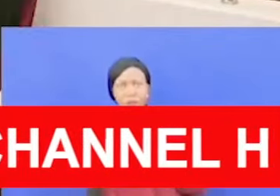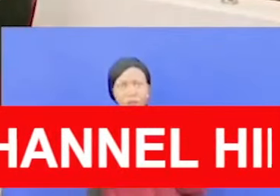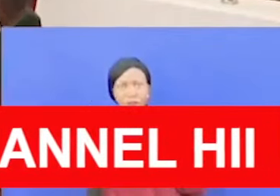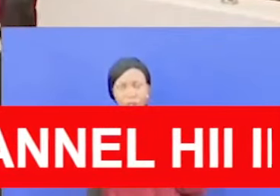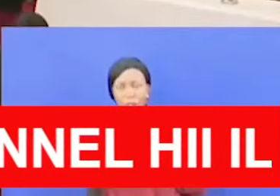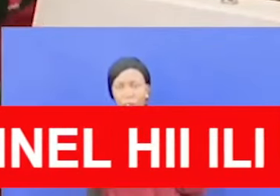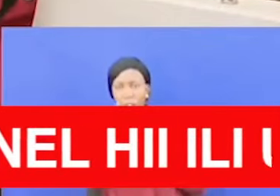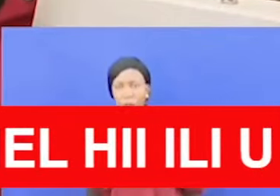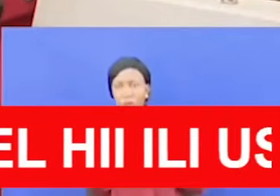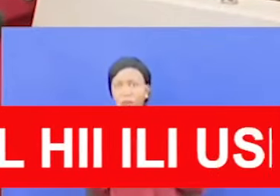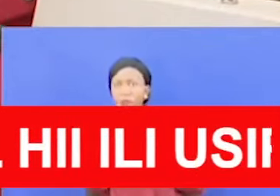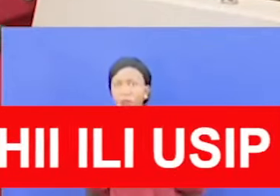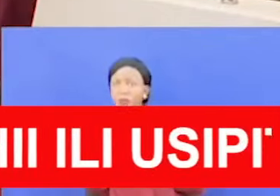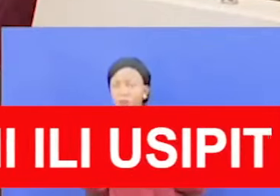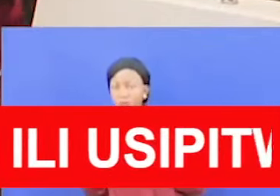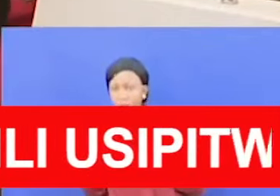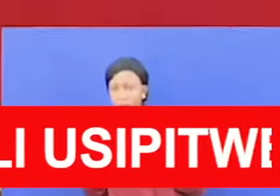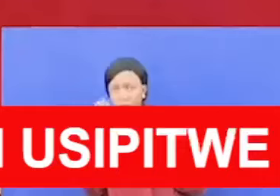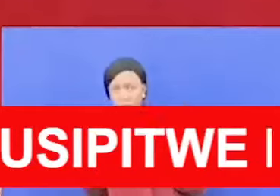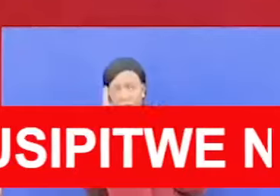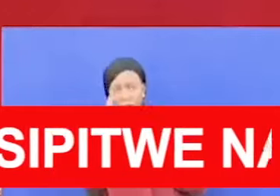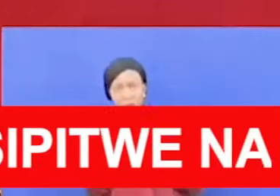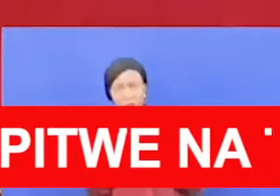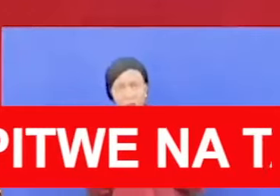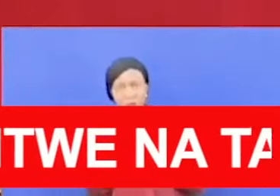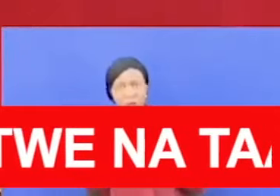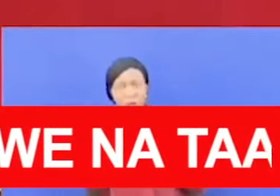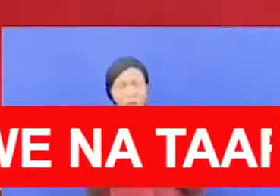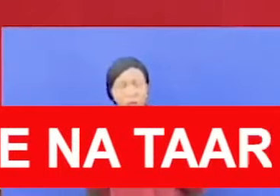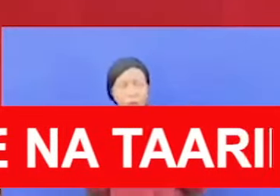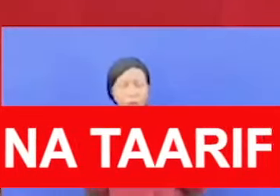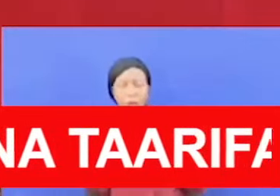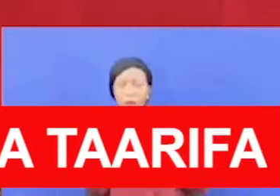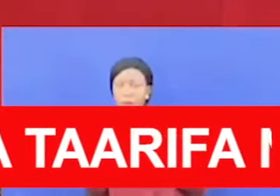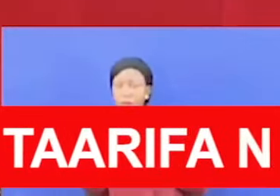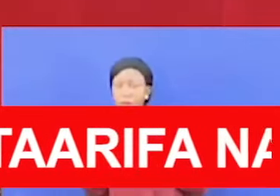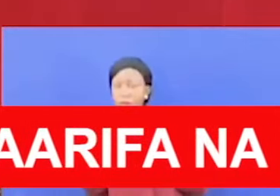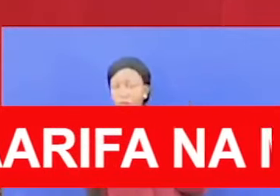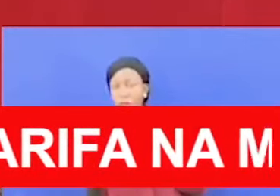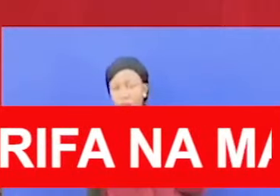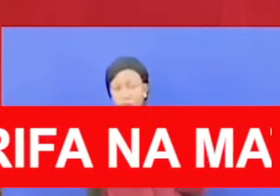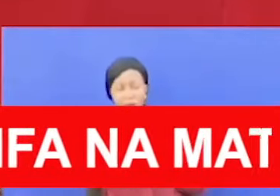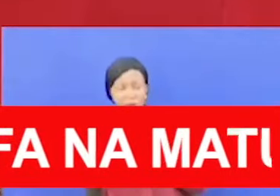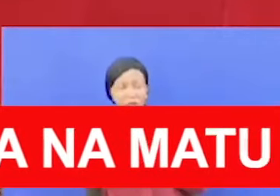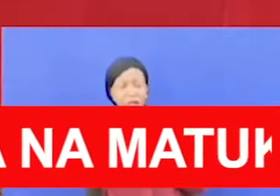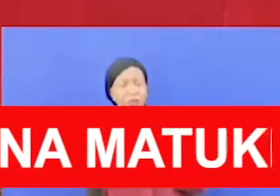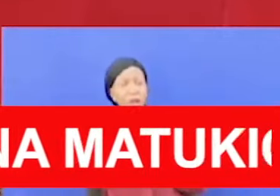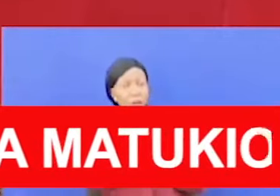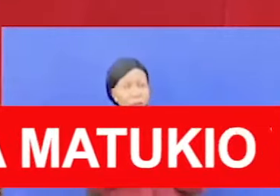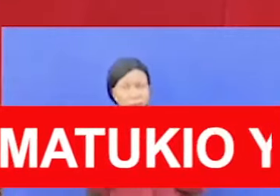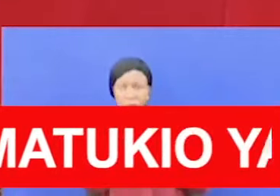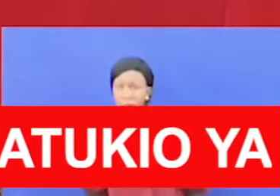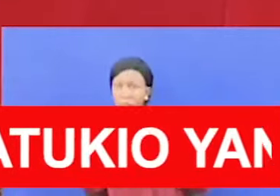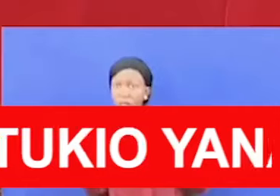Mheshimiwa mwenyekiti, nimepata majibu ya serikali kwenye jambo moja la kwamba wameongeza siku, na naipongeza serikali imefanya maamuzi hayo. Lakini mheshimiwa